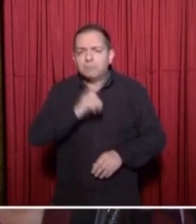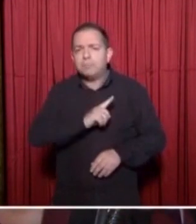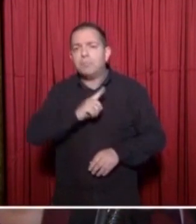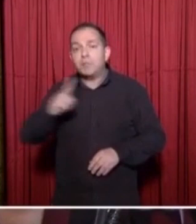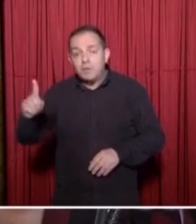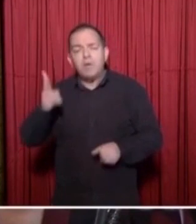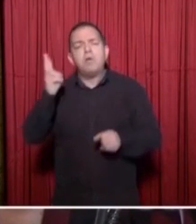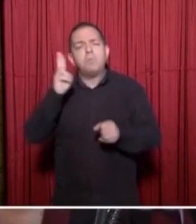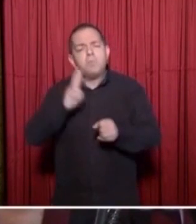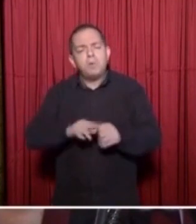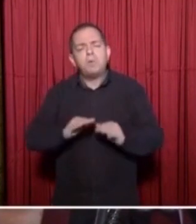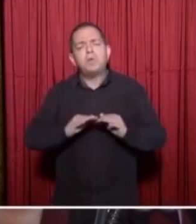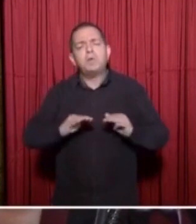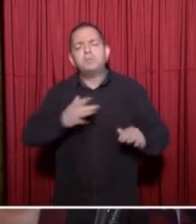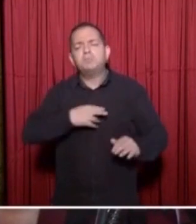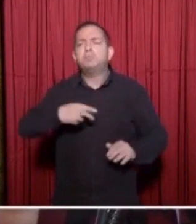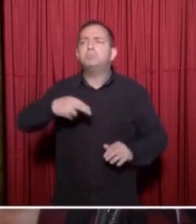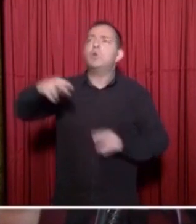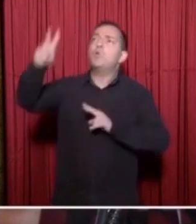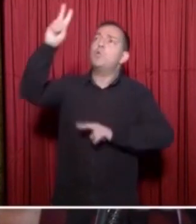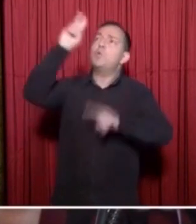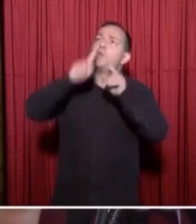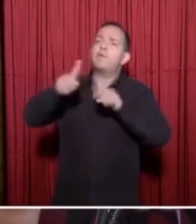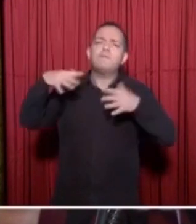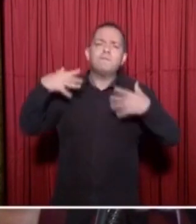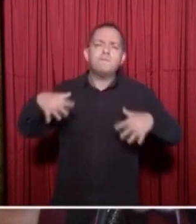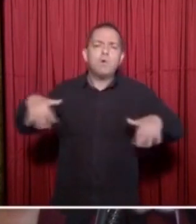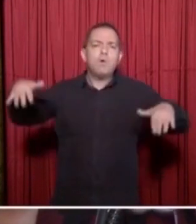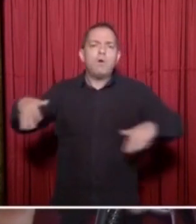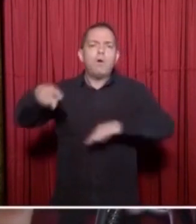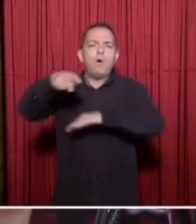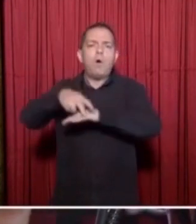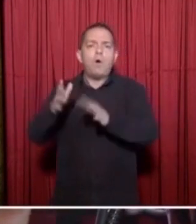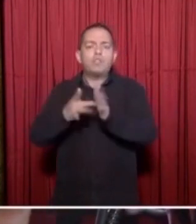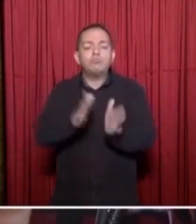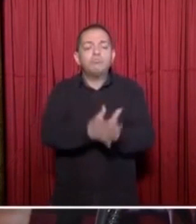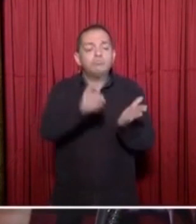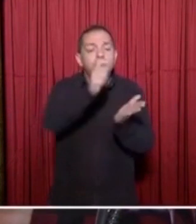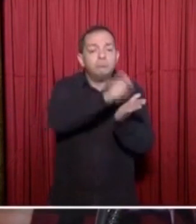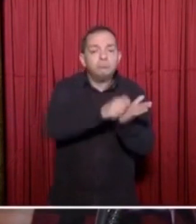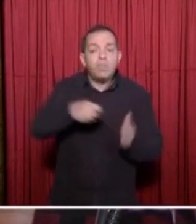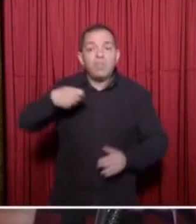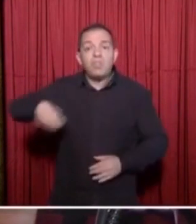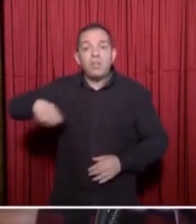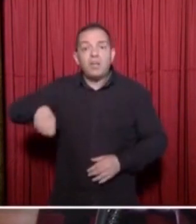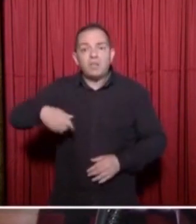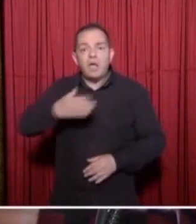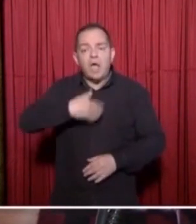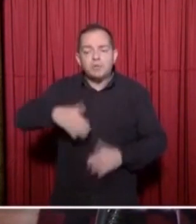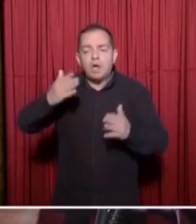ανεπέσχυντα ειρηνικά και καλήν απολογίαν την επί του